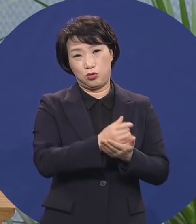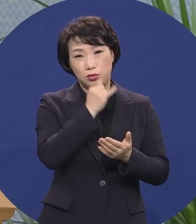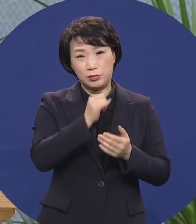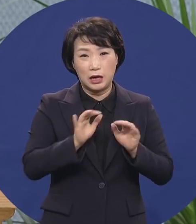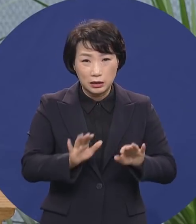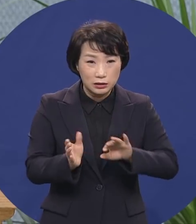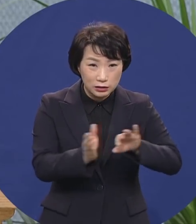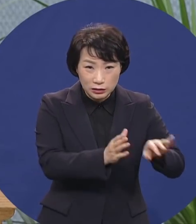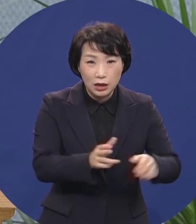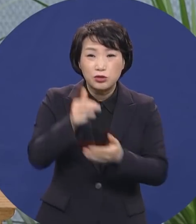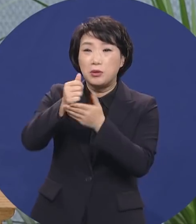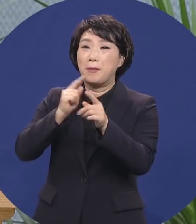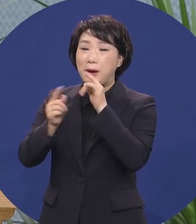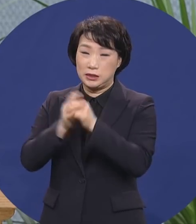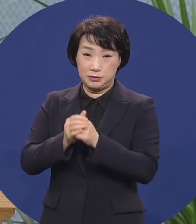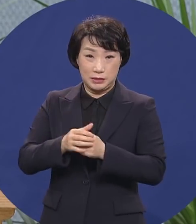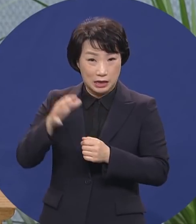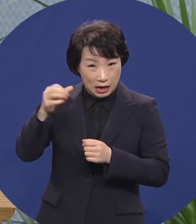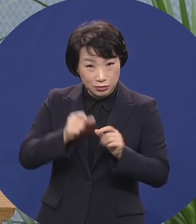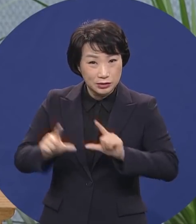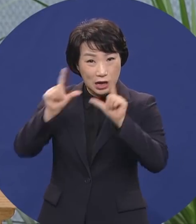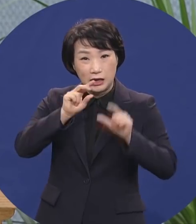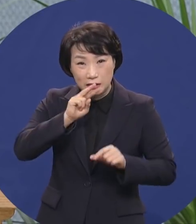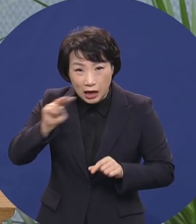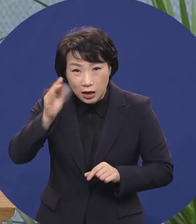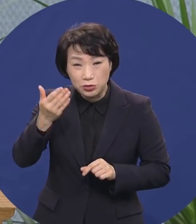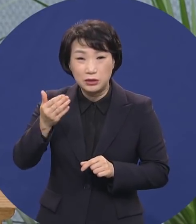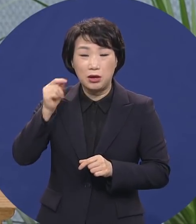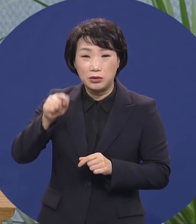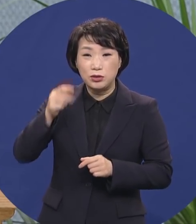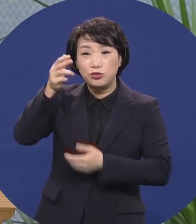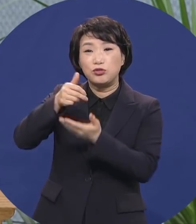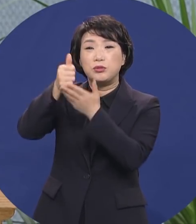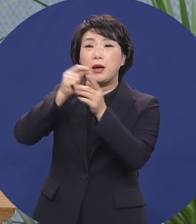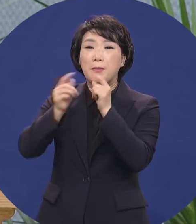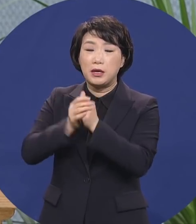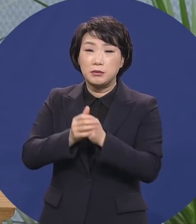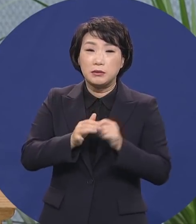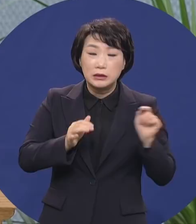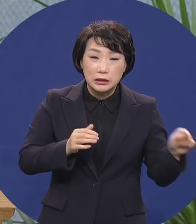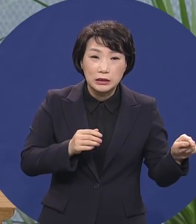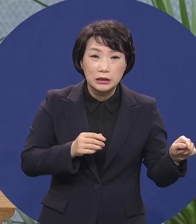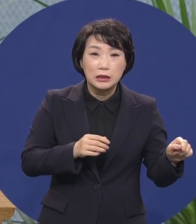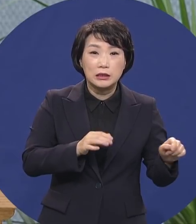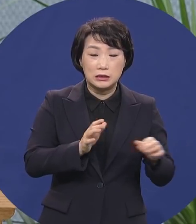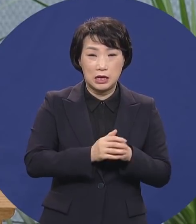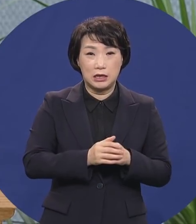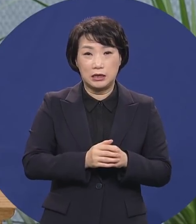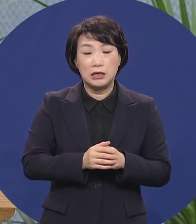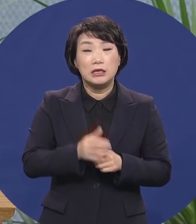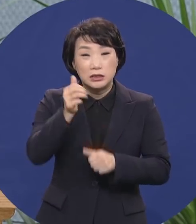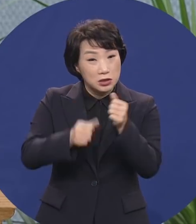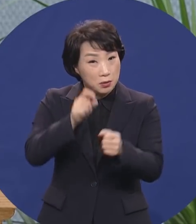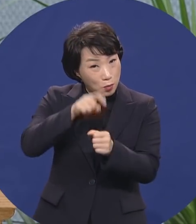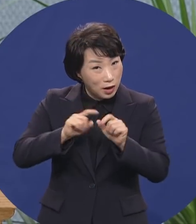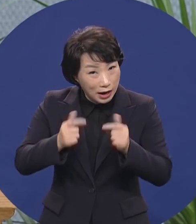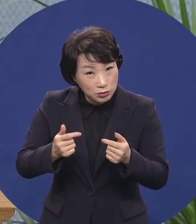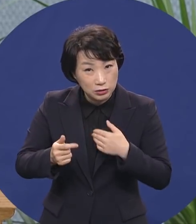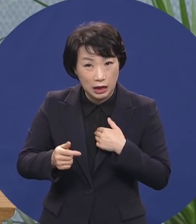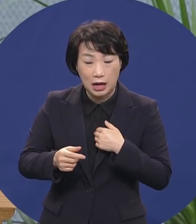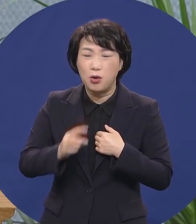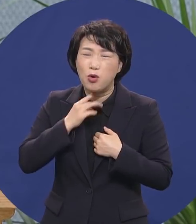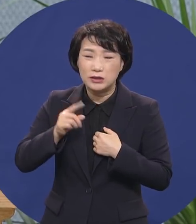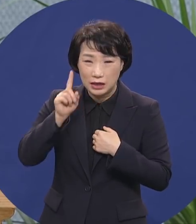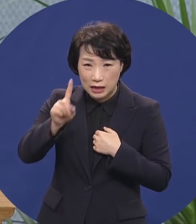그러나 주님은 말씀으로 살아야 된다고. 그 말씀은 시험하는 존재가 아니라 오직 순종하고 믿어야